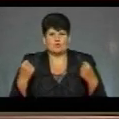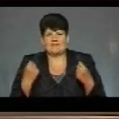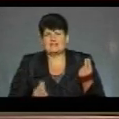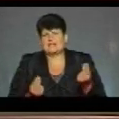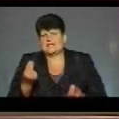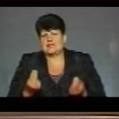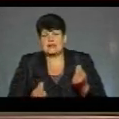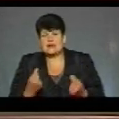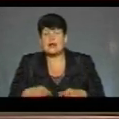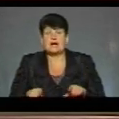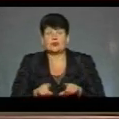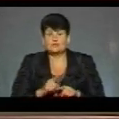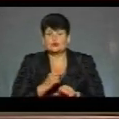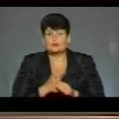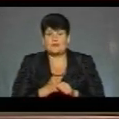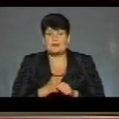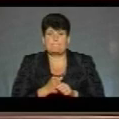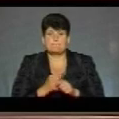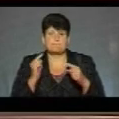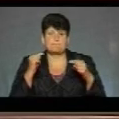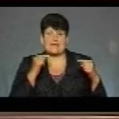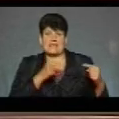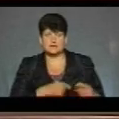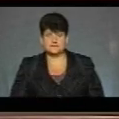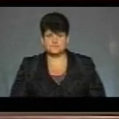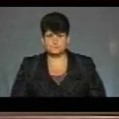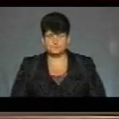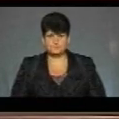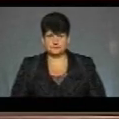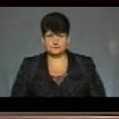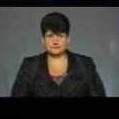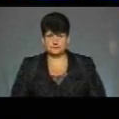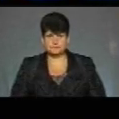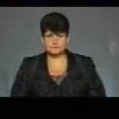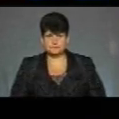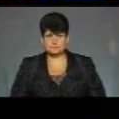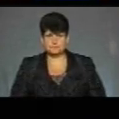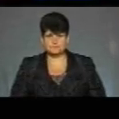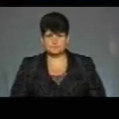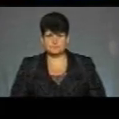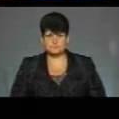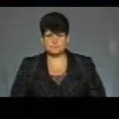ігри, а також влаштували пікнік. Як це було, бачила наша знімальна група.